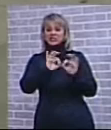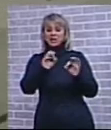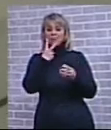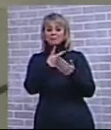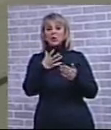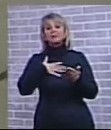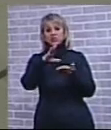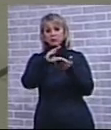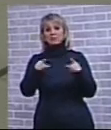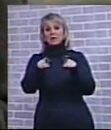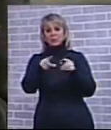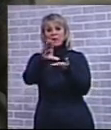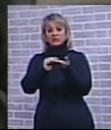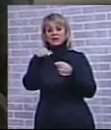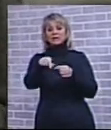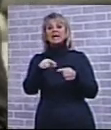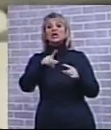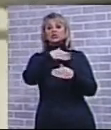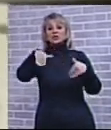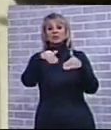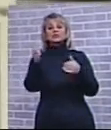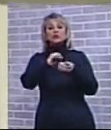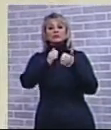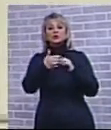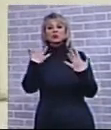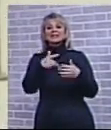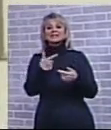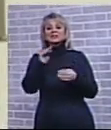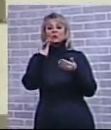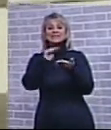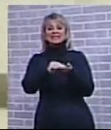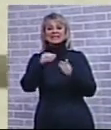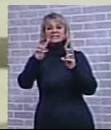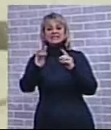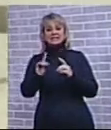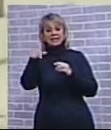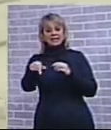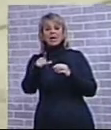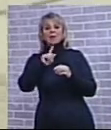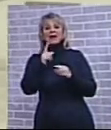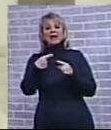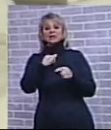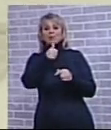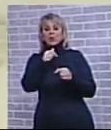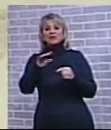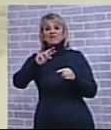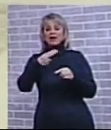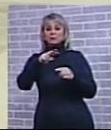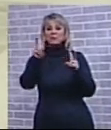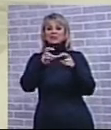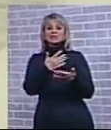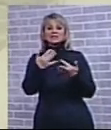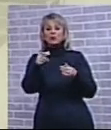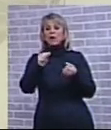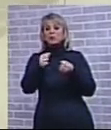наш пример для подражания. Трибуны еще бетонные, но уже кое-где установили сиденья. Пока это пробный вариант. Проверяют,